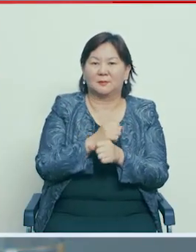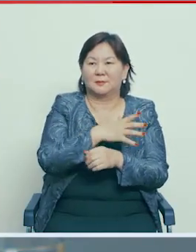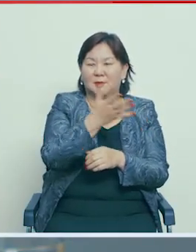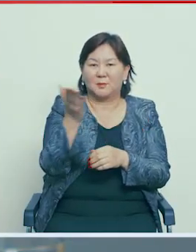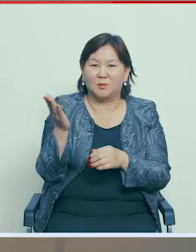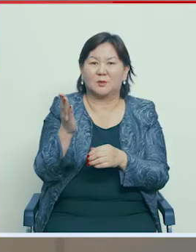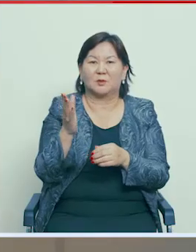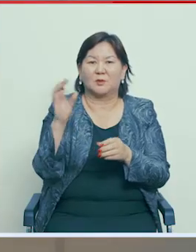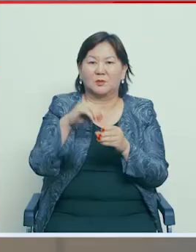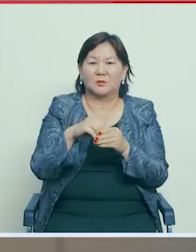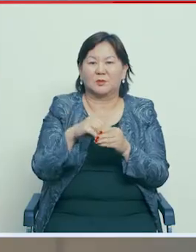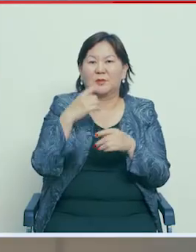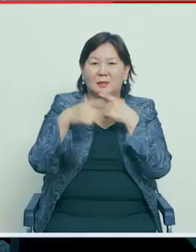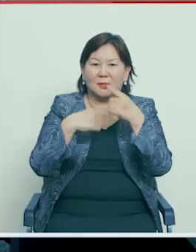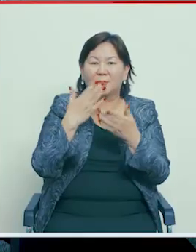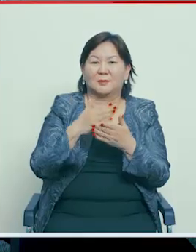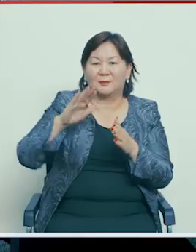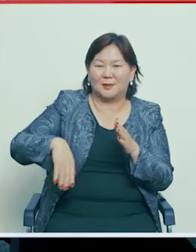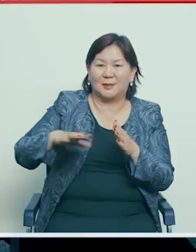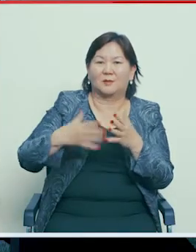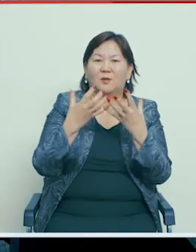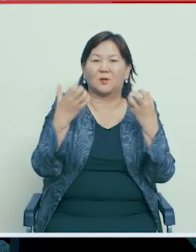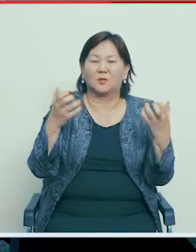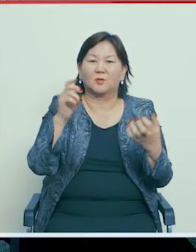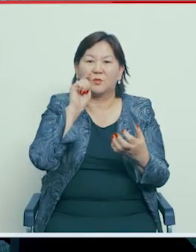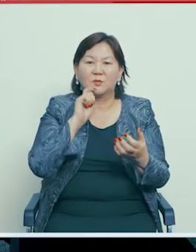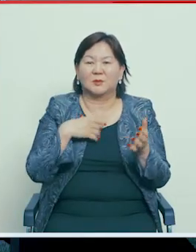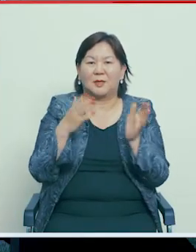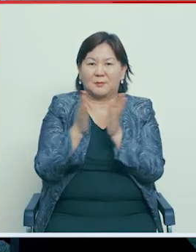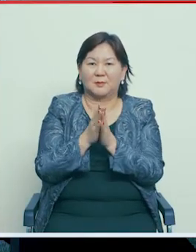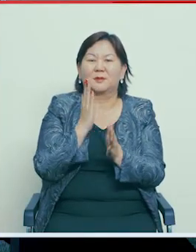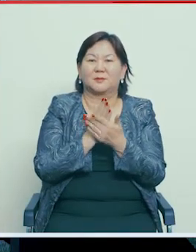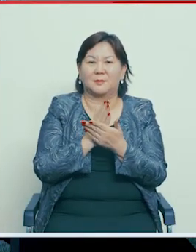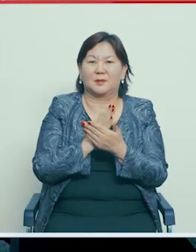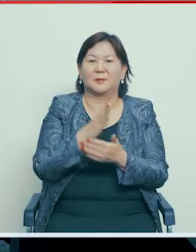та бүхнийхээ өмнөөс хэлмээр байна. Тэгээ дараагийн олон төсөл дээр бүгдээр хамтарч ажиллах баха.